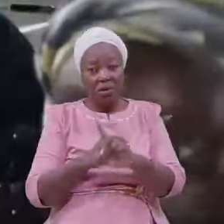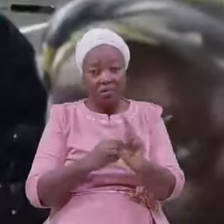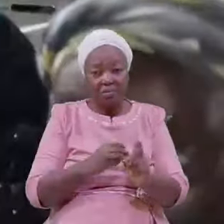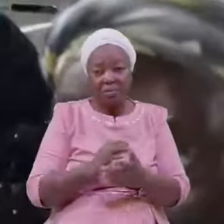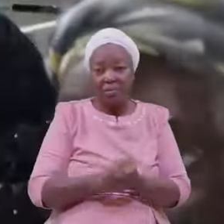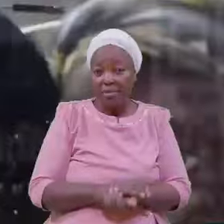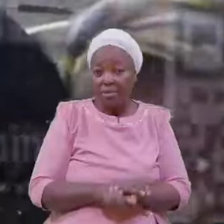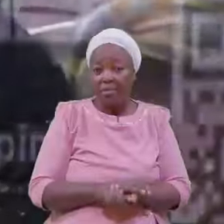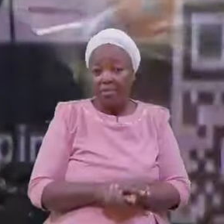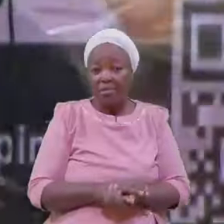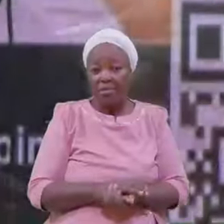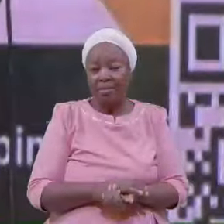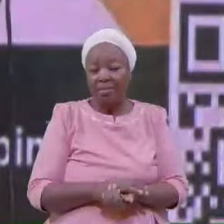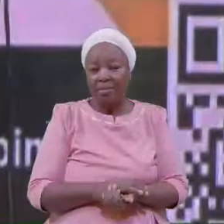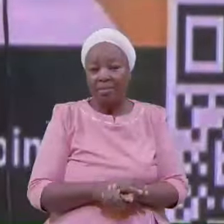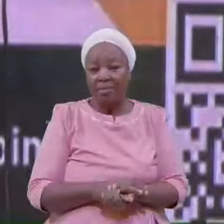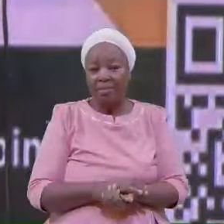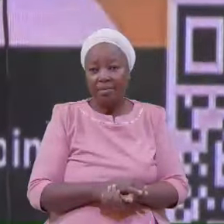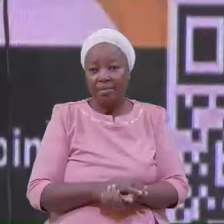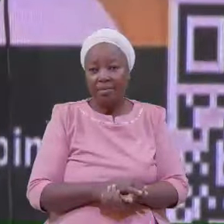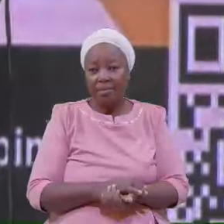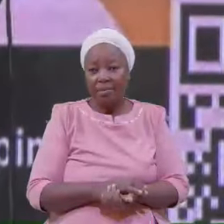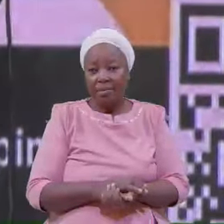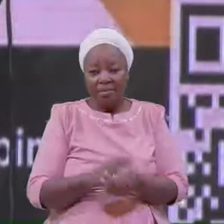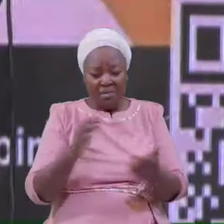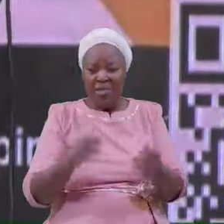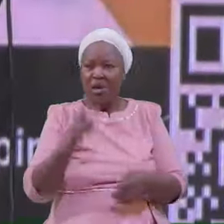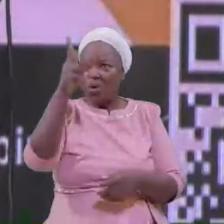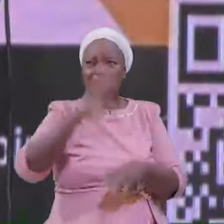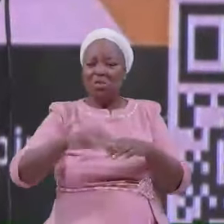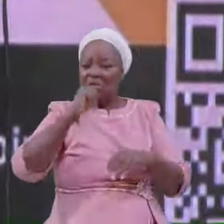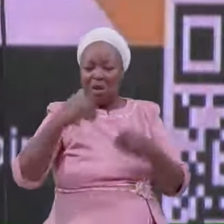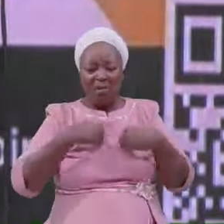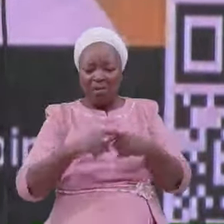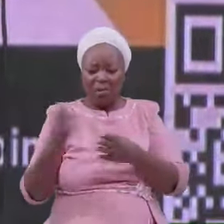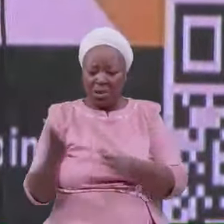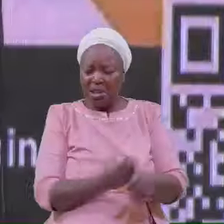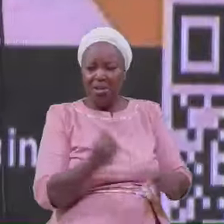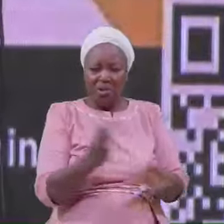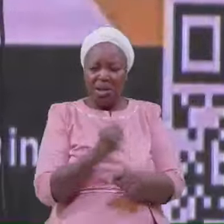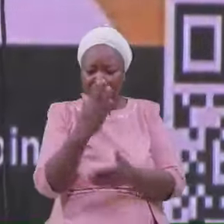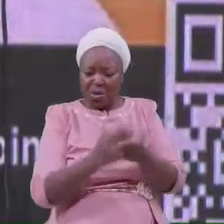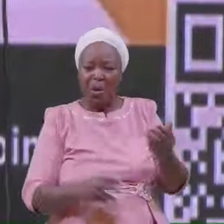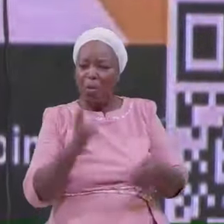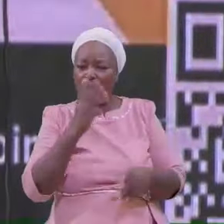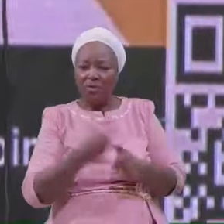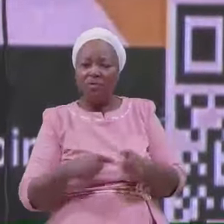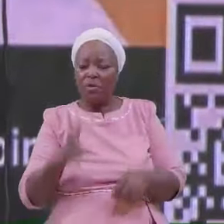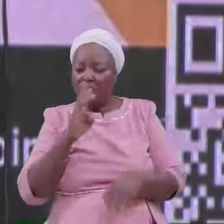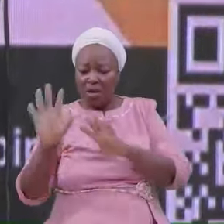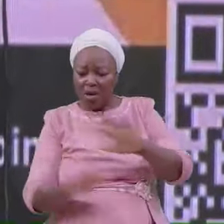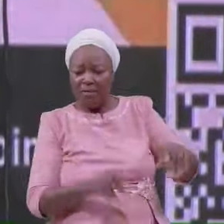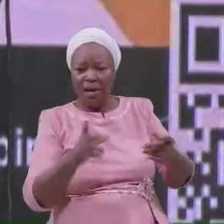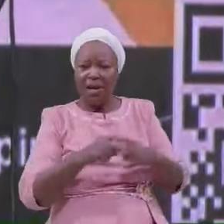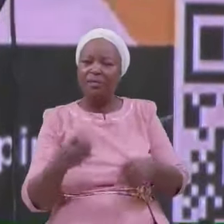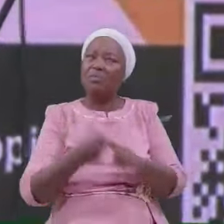ang mundo? He chose to bring some water from the rivers of life in heaven and sprinkle on anyone, anything. Hindi